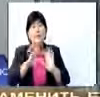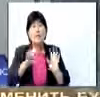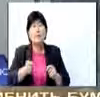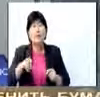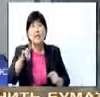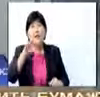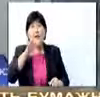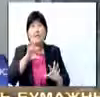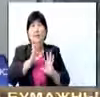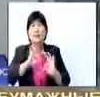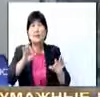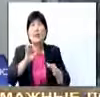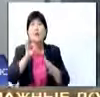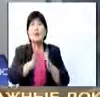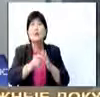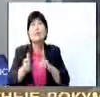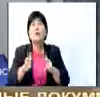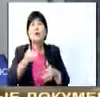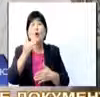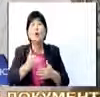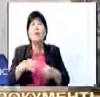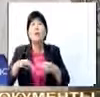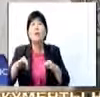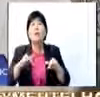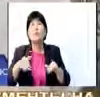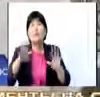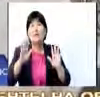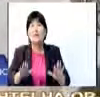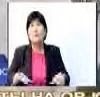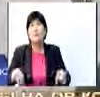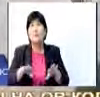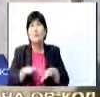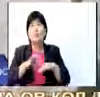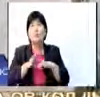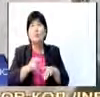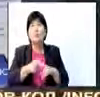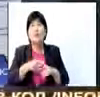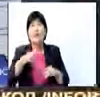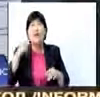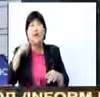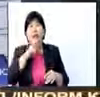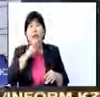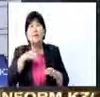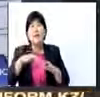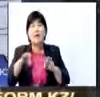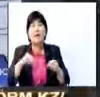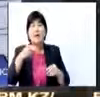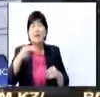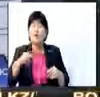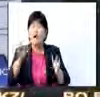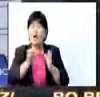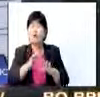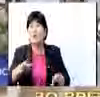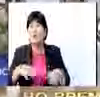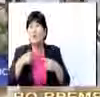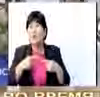Республики Казахстан разъяснили принципы подготовки программ и проектов на местном уровне проведения экономического анализа. Тема актуальна.